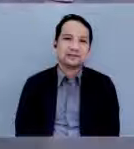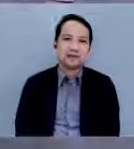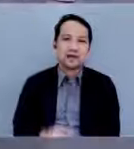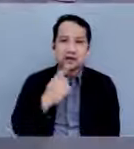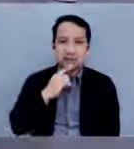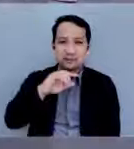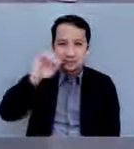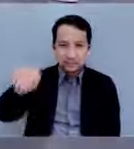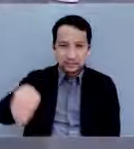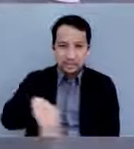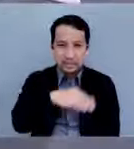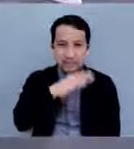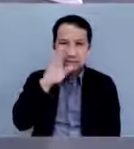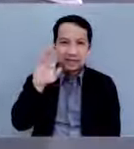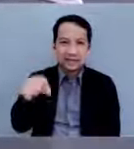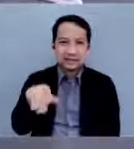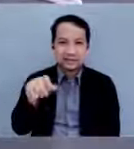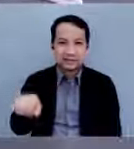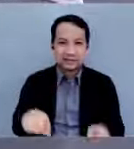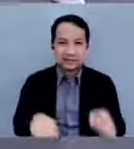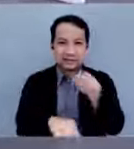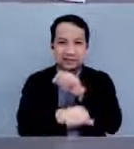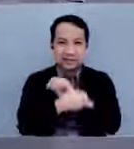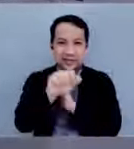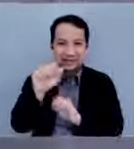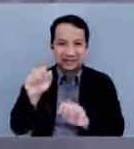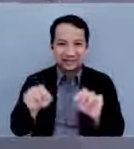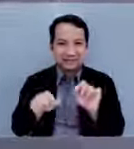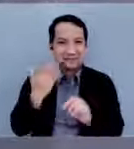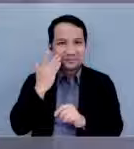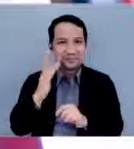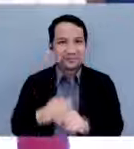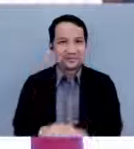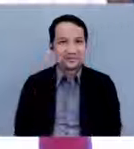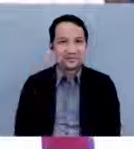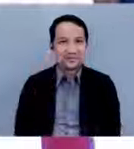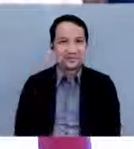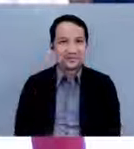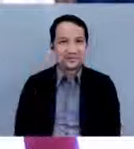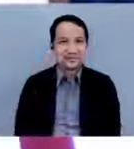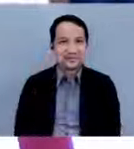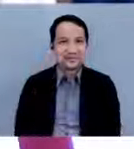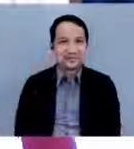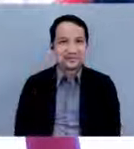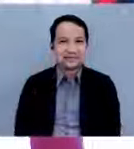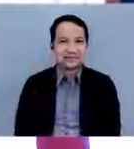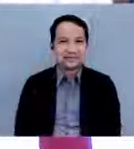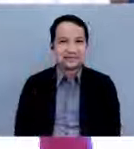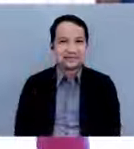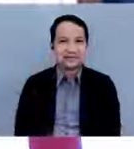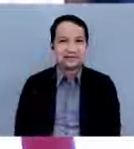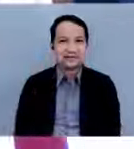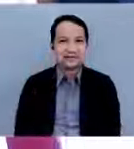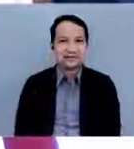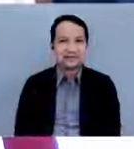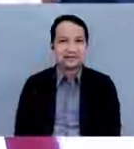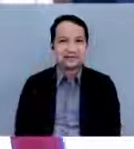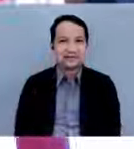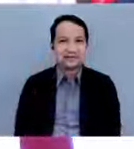tayo nagmamaneho ng traktora. Oh, tagalan mo pa, makikilo na sa arms mo. Parang iba yung kasi parang iba yung pagkakagalaw. Iba